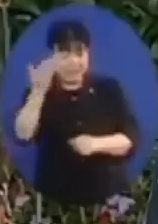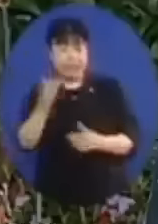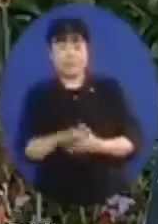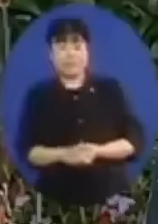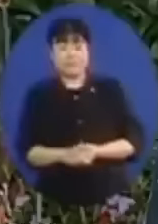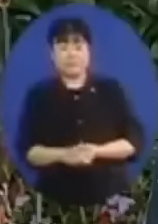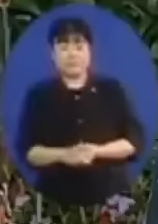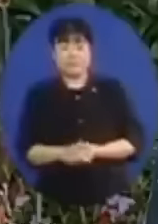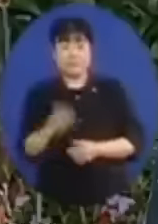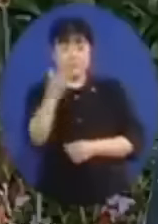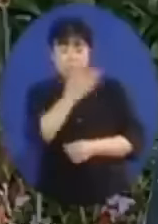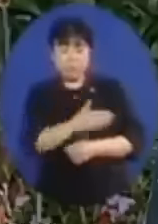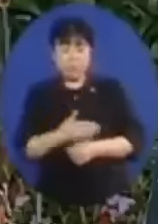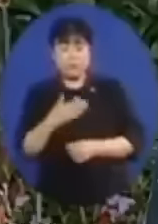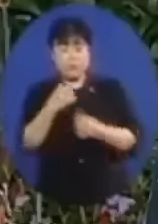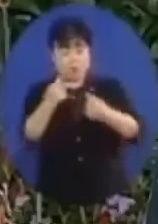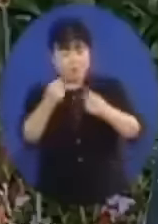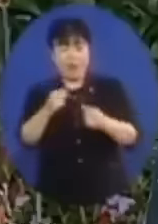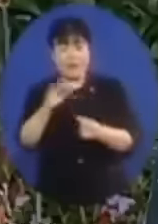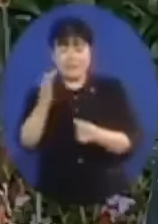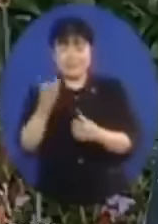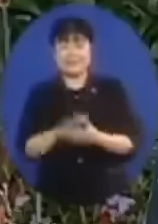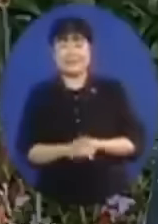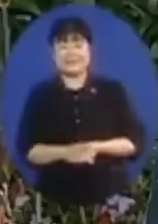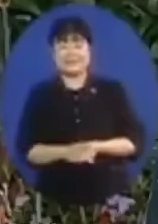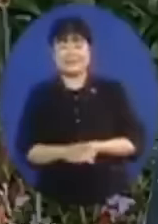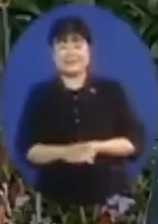잘되고 강건해야 돼요.